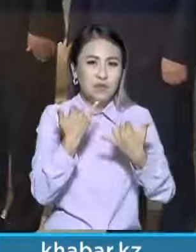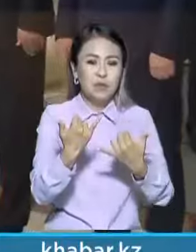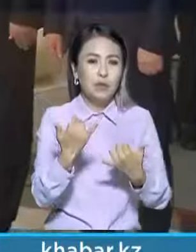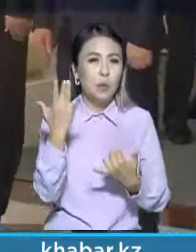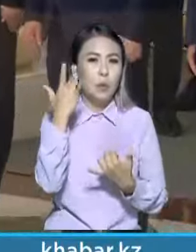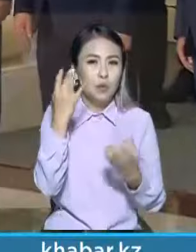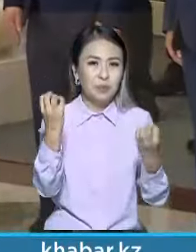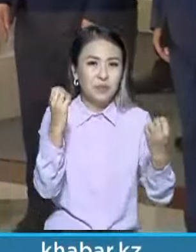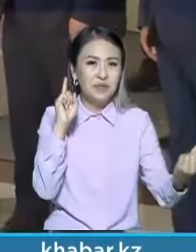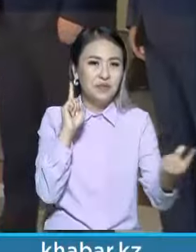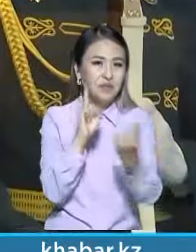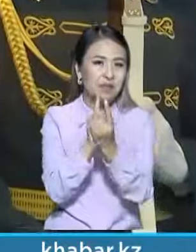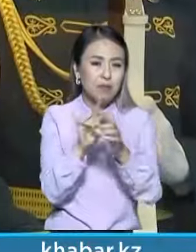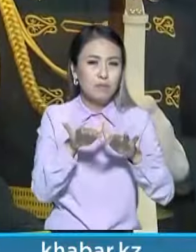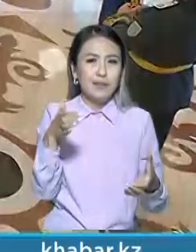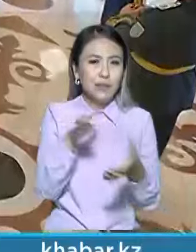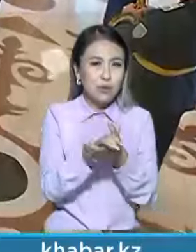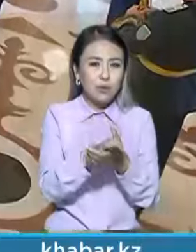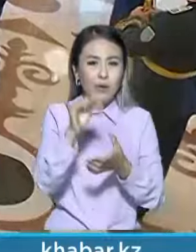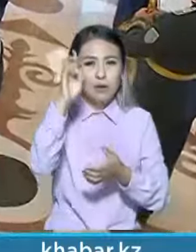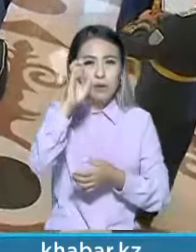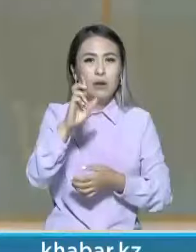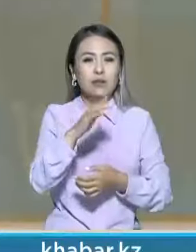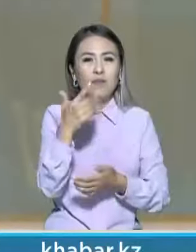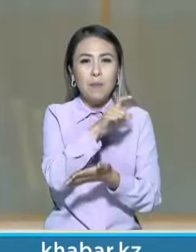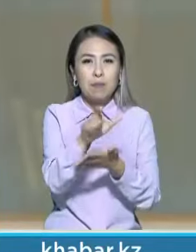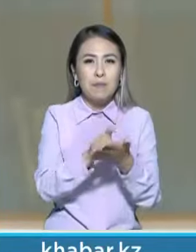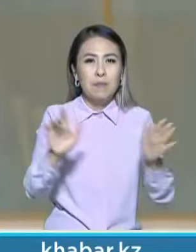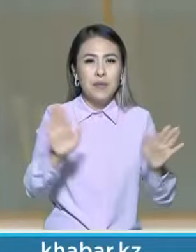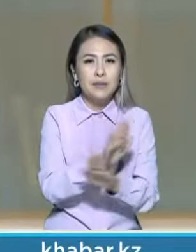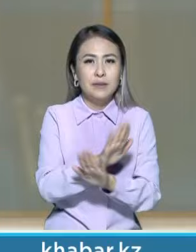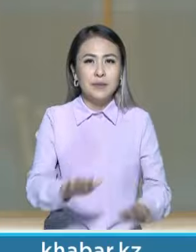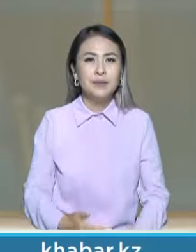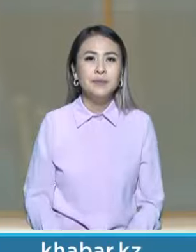көрсетіледі. Салтанатты қарауыл делегация мүшелерін таныстыру шандырандары.